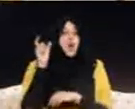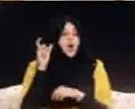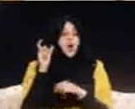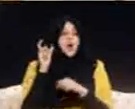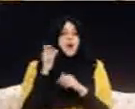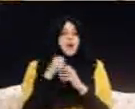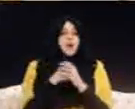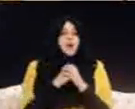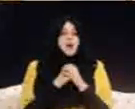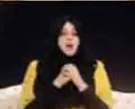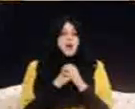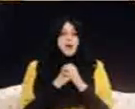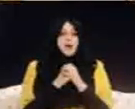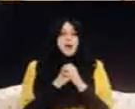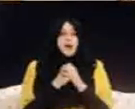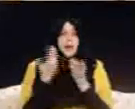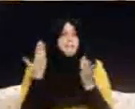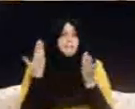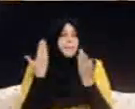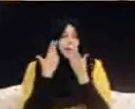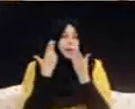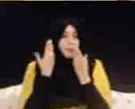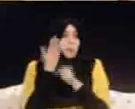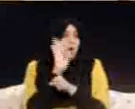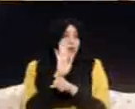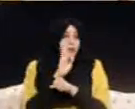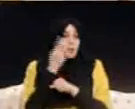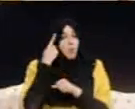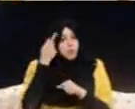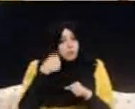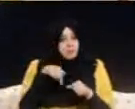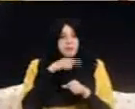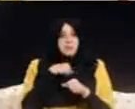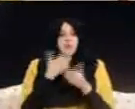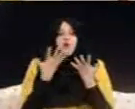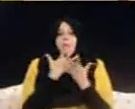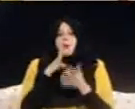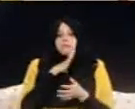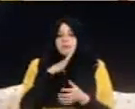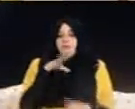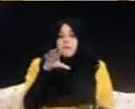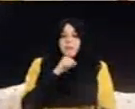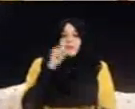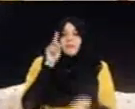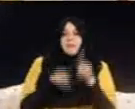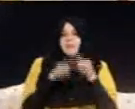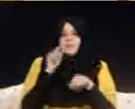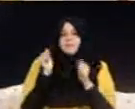الإسلامية بيّنت لنا أسباب التملك المشروع،